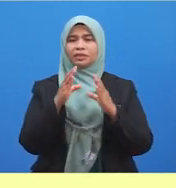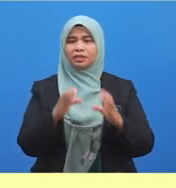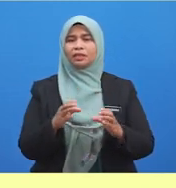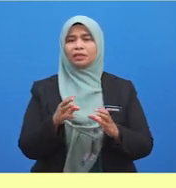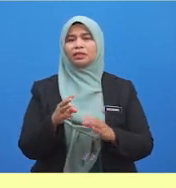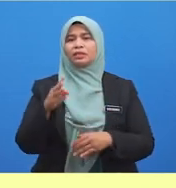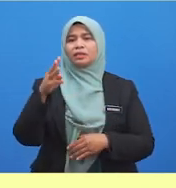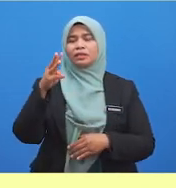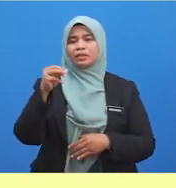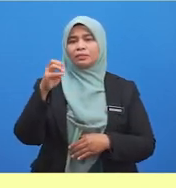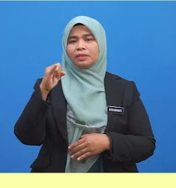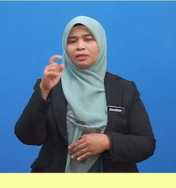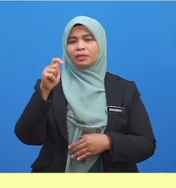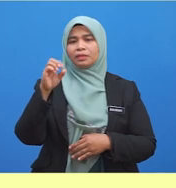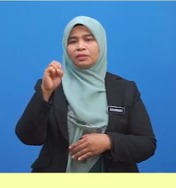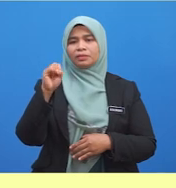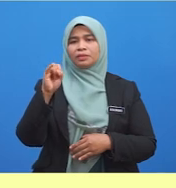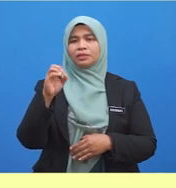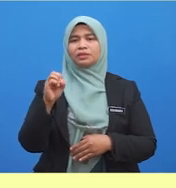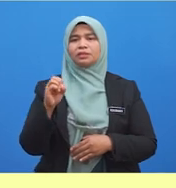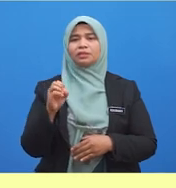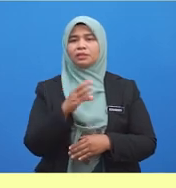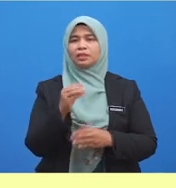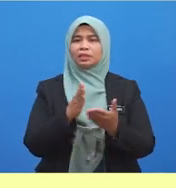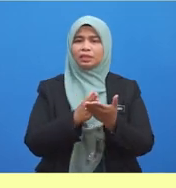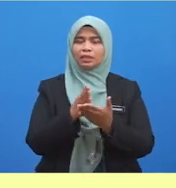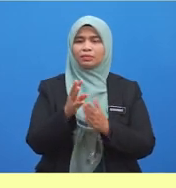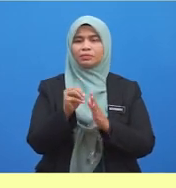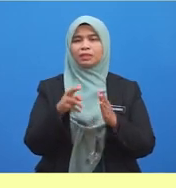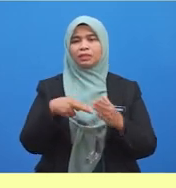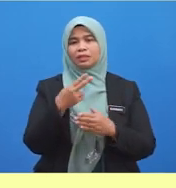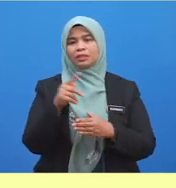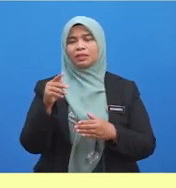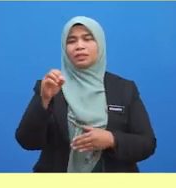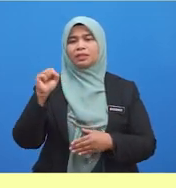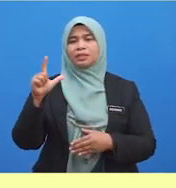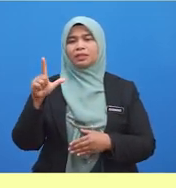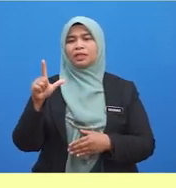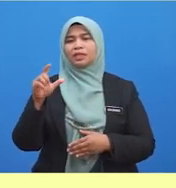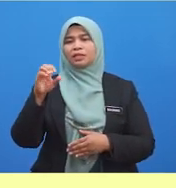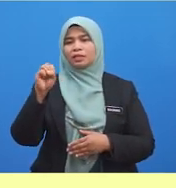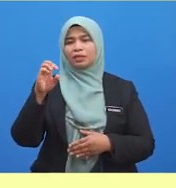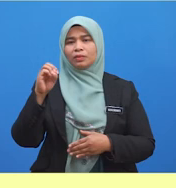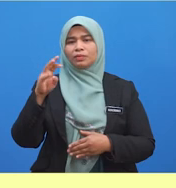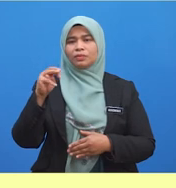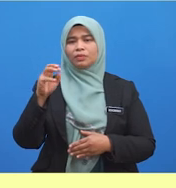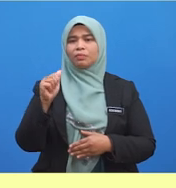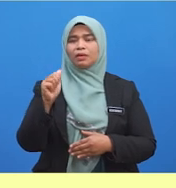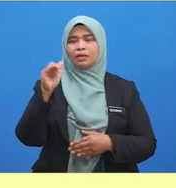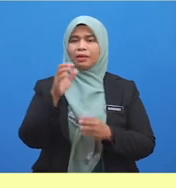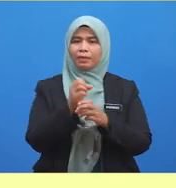mitosis dan terus menghasilkan sel-sel soma yang membentuk